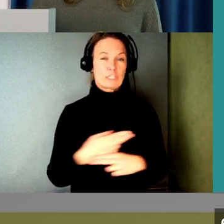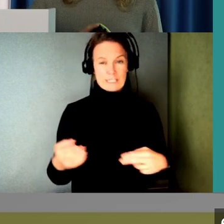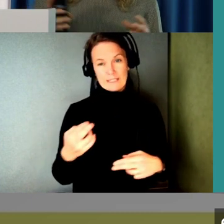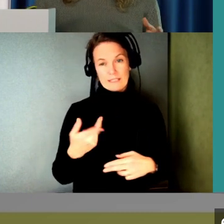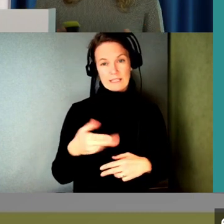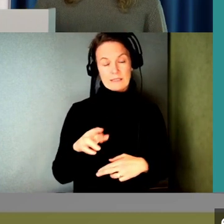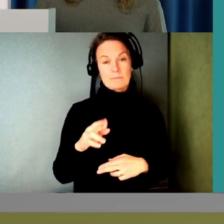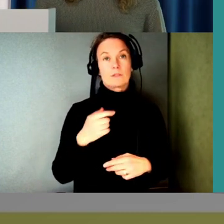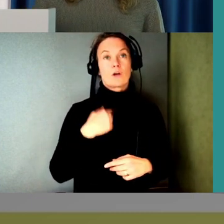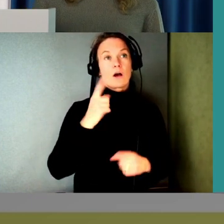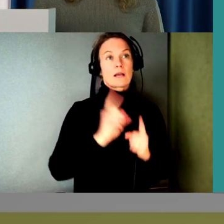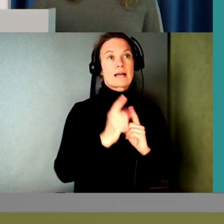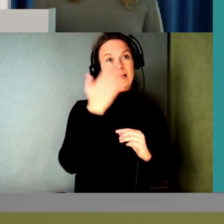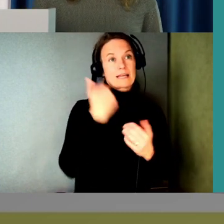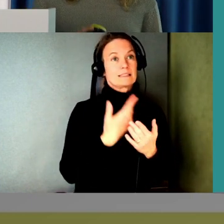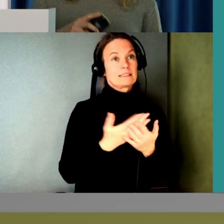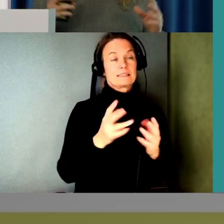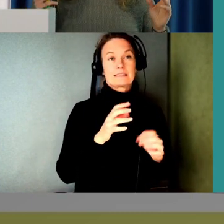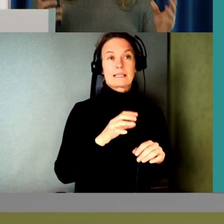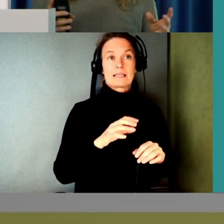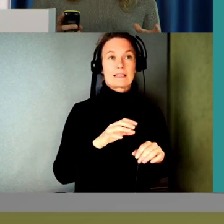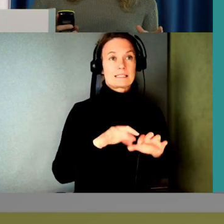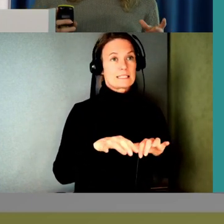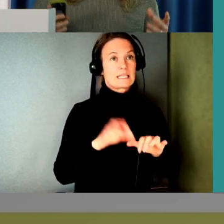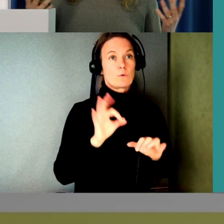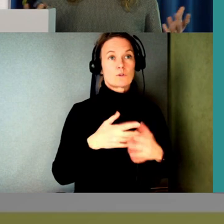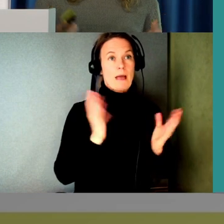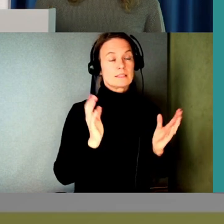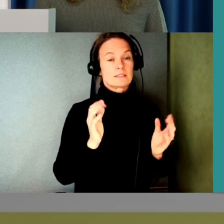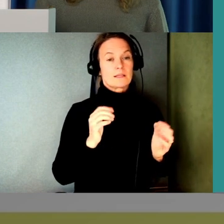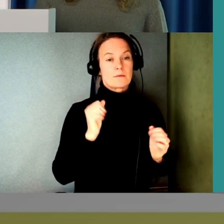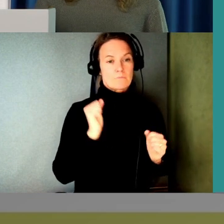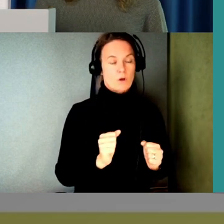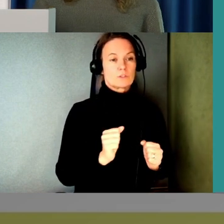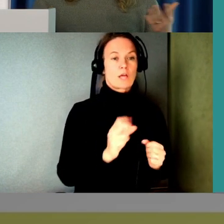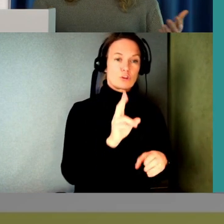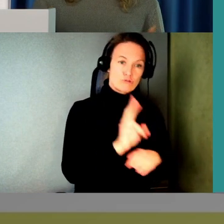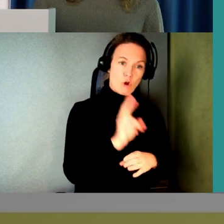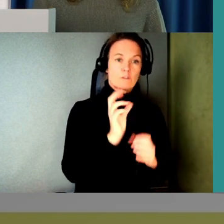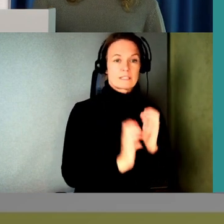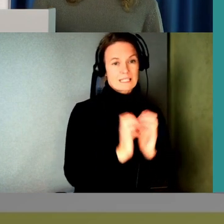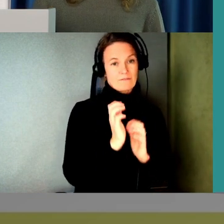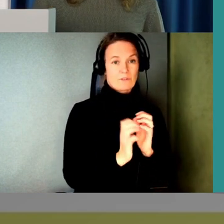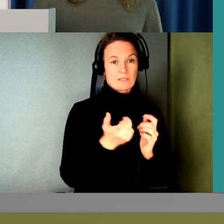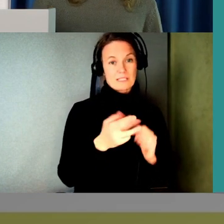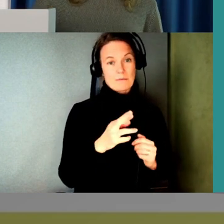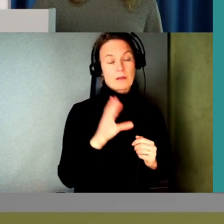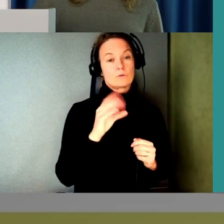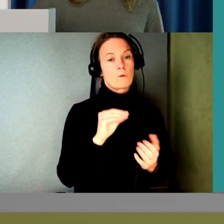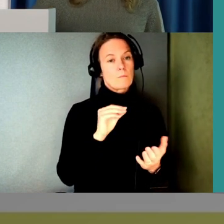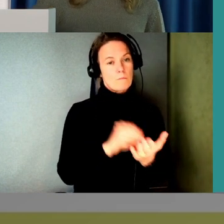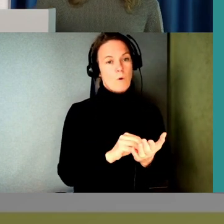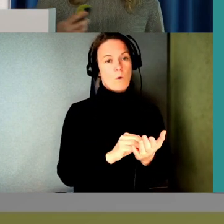jag kanske inte kan kan skriva det hur jag vill eh utan det behöver vara 12 siffror då kan det framgå i